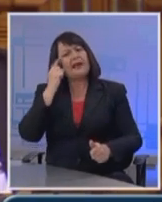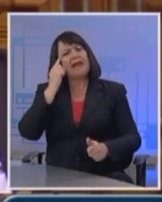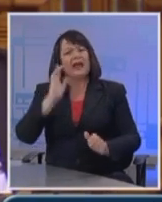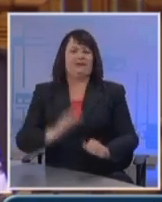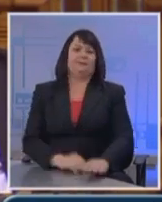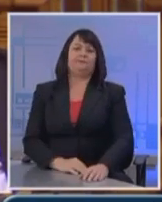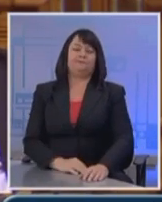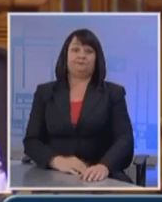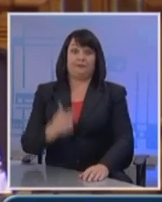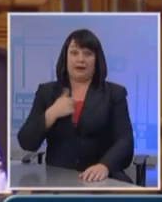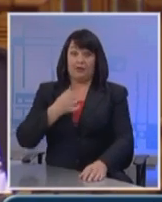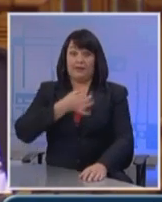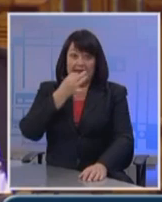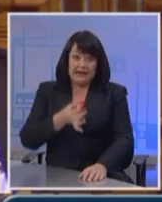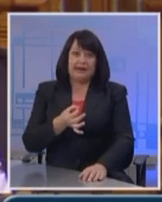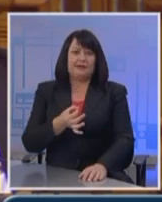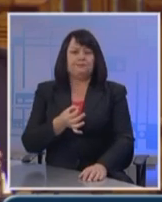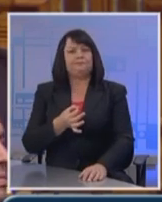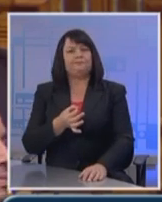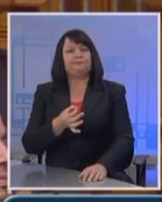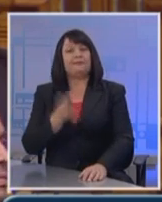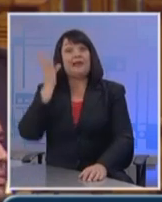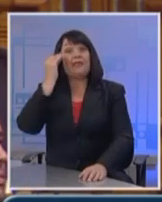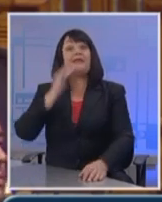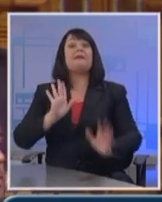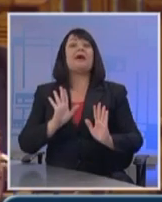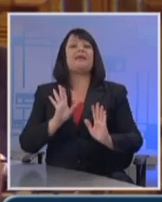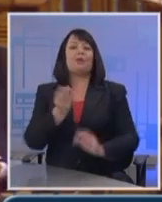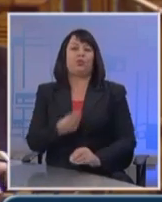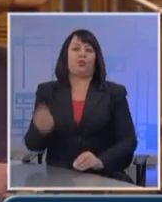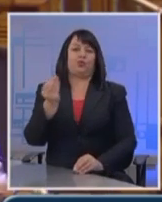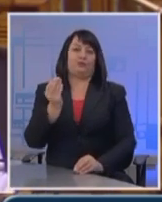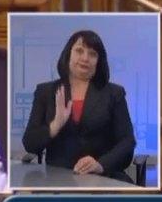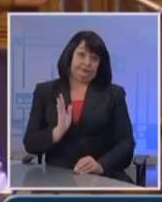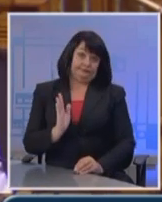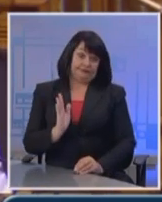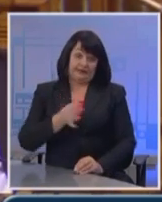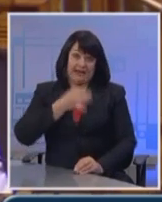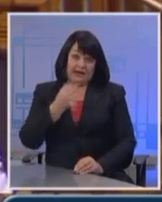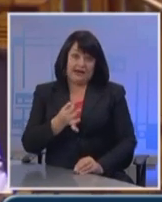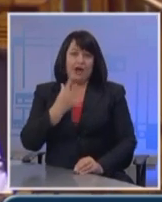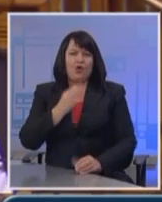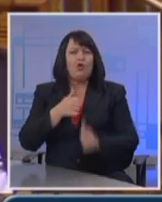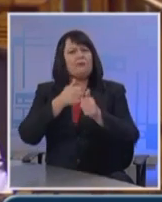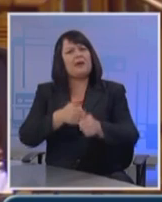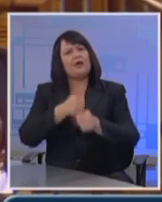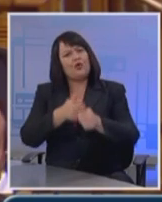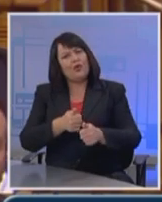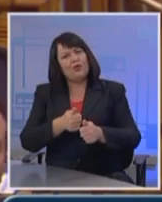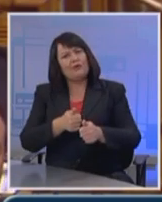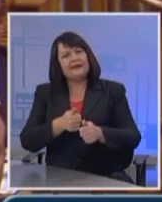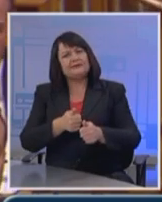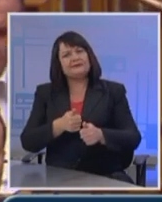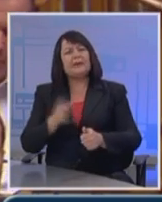Εγώ θα έλεγα βέβαια ότι αυτά που δεν μάθαμε μάλλον είναι περισσότερα. Διότι παρακολουθώντας τον